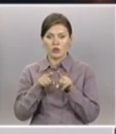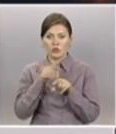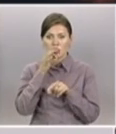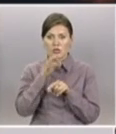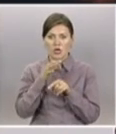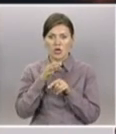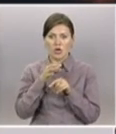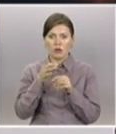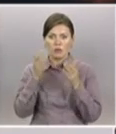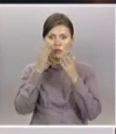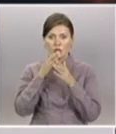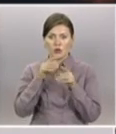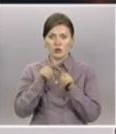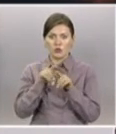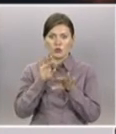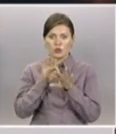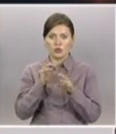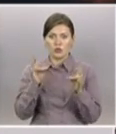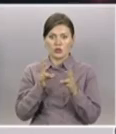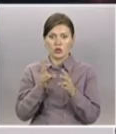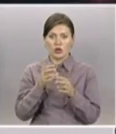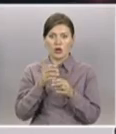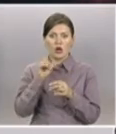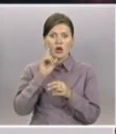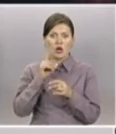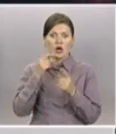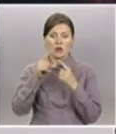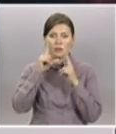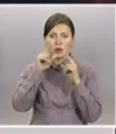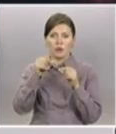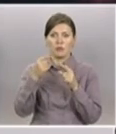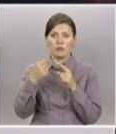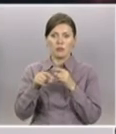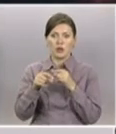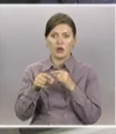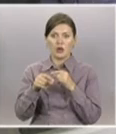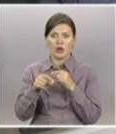отыр ғой, қажылық мәселесі. Сол қажылықты өтеу керек. Ал енді басқа жаққа кетіп, басқа